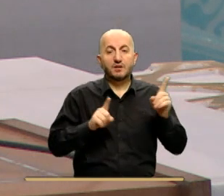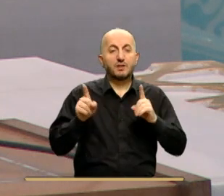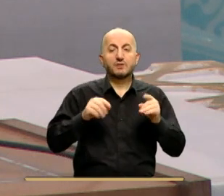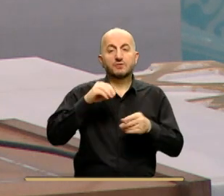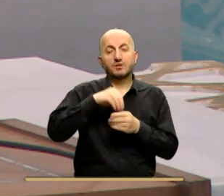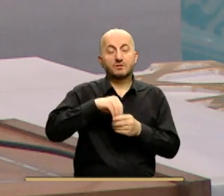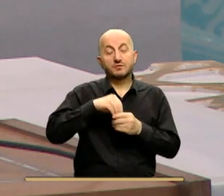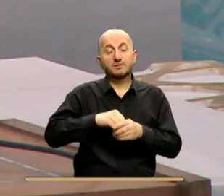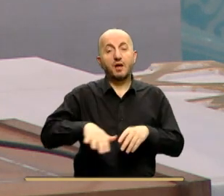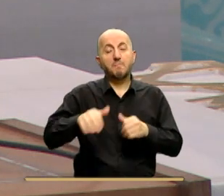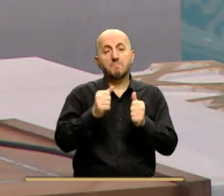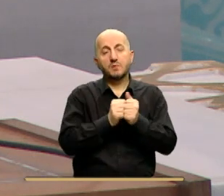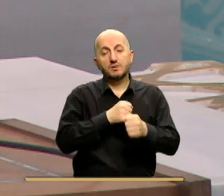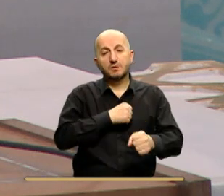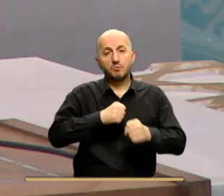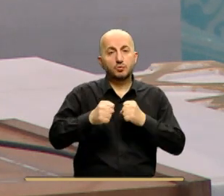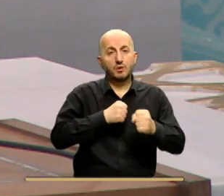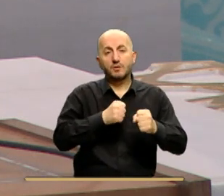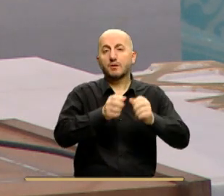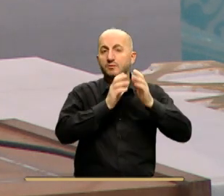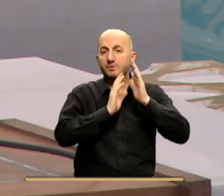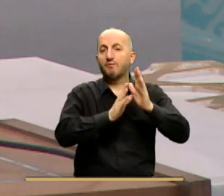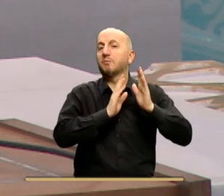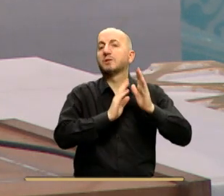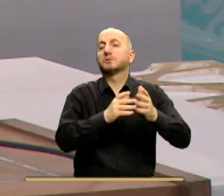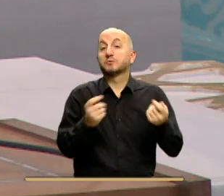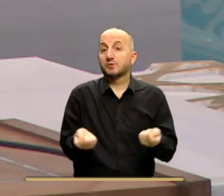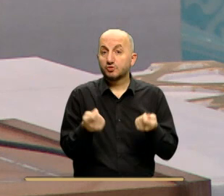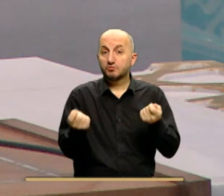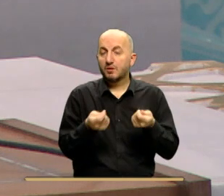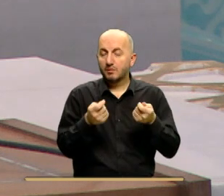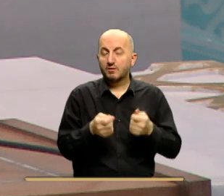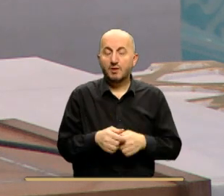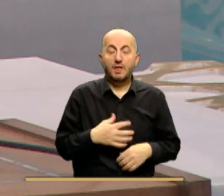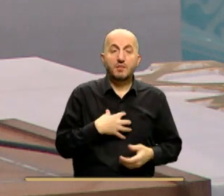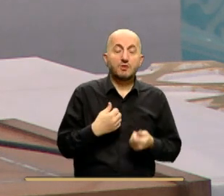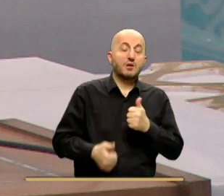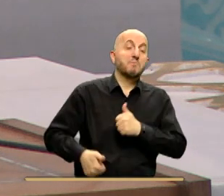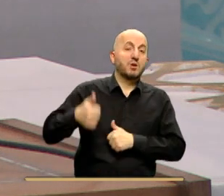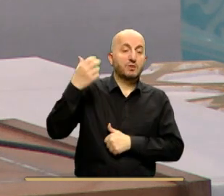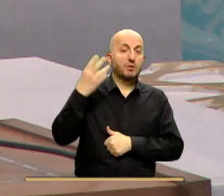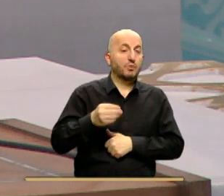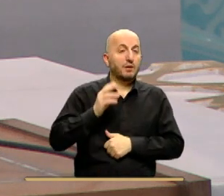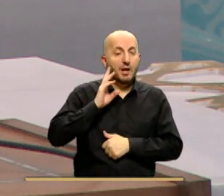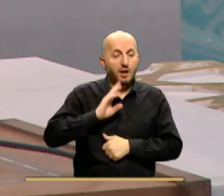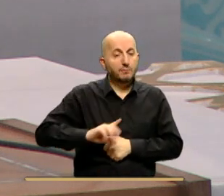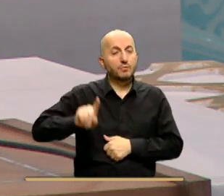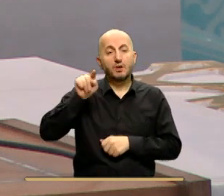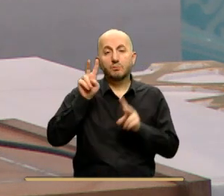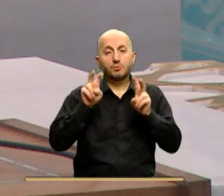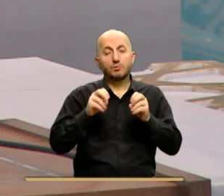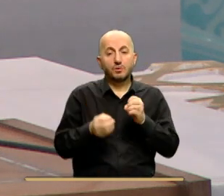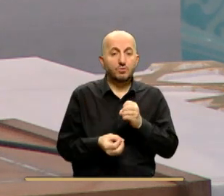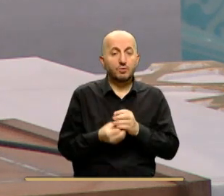birlikte mücadelelerimizi devam ettirmeliyiz. Diyanet İşleri Başkanlığı olarak elhamdülillah bu konuda